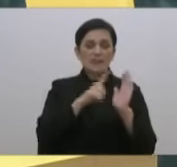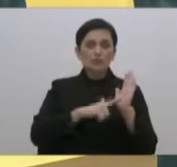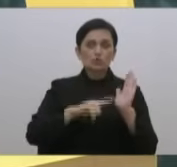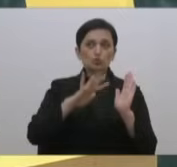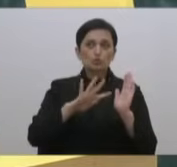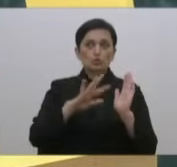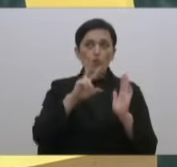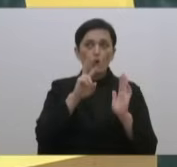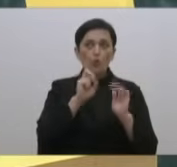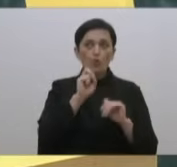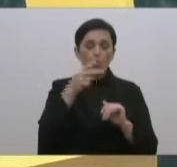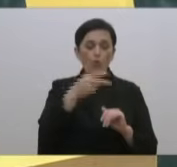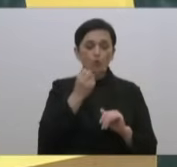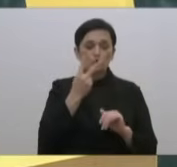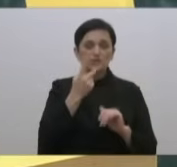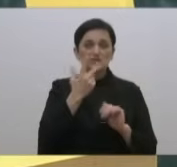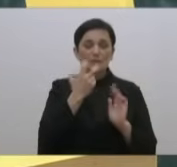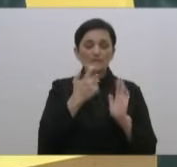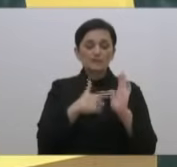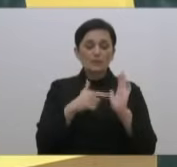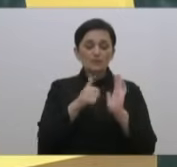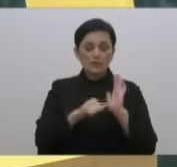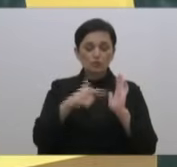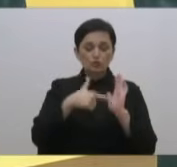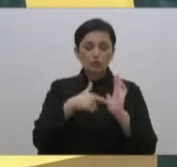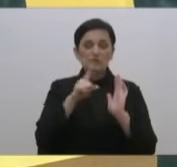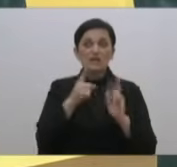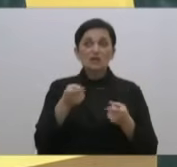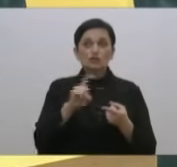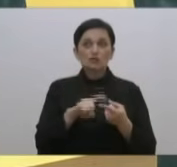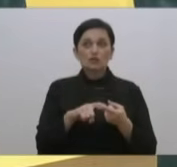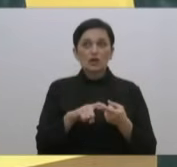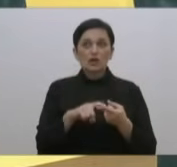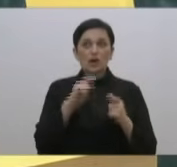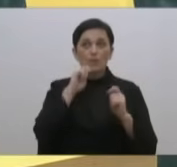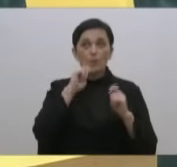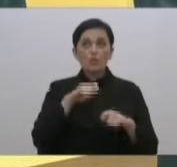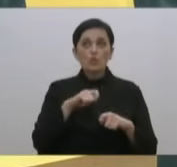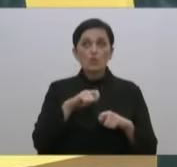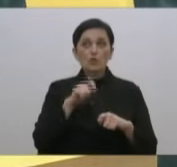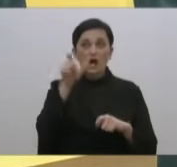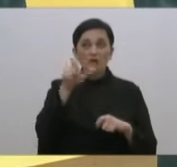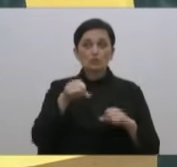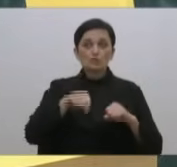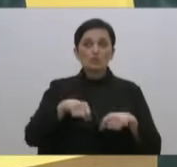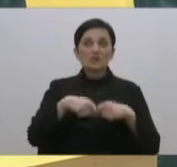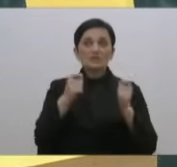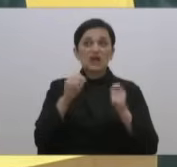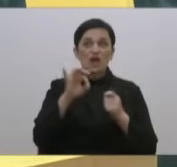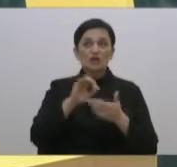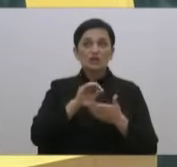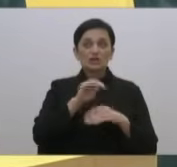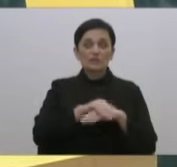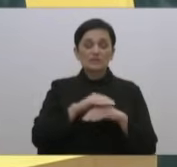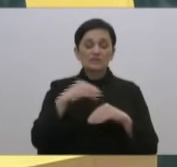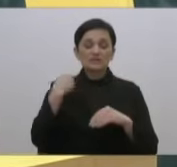375, 2012 წელს 367. რაც შეეხება Ucrainași, Adamei Slobi, dar Hoas, în dacă și revist,